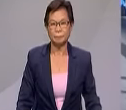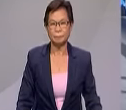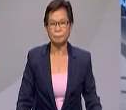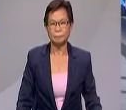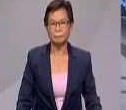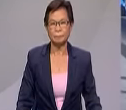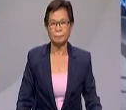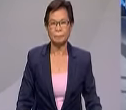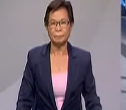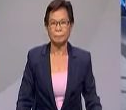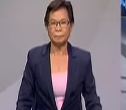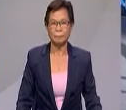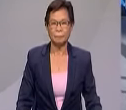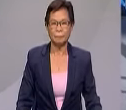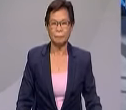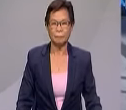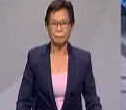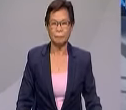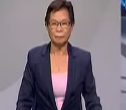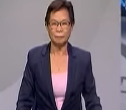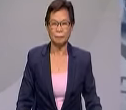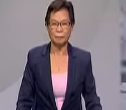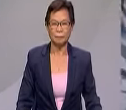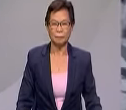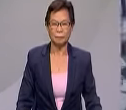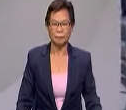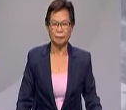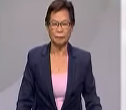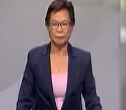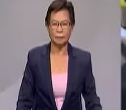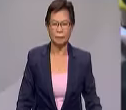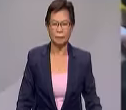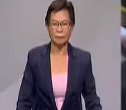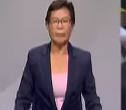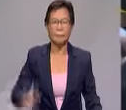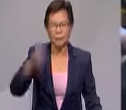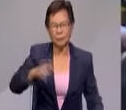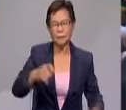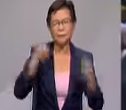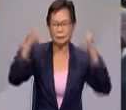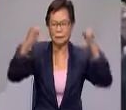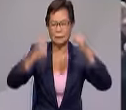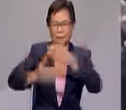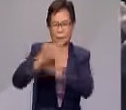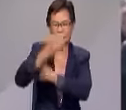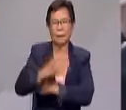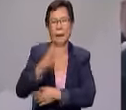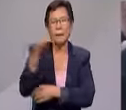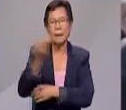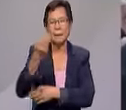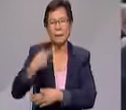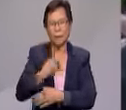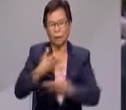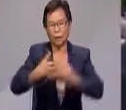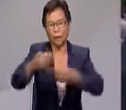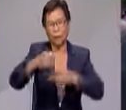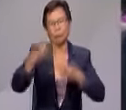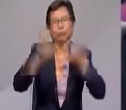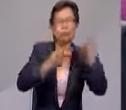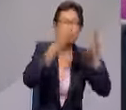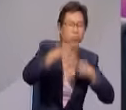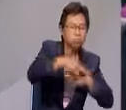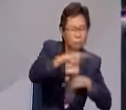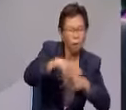jangan apa tinggalkan jugalah untuk exercise pagi. Biasanya kalau selepas kami keluar berjalan